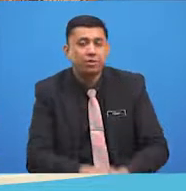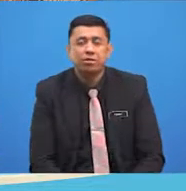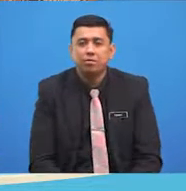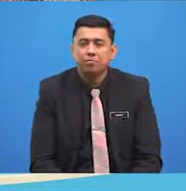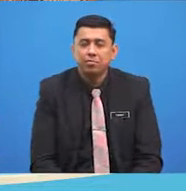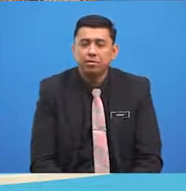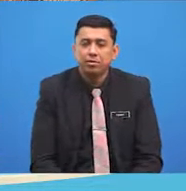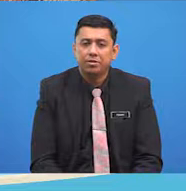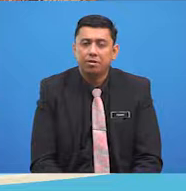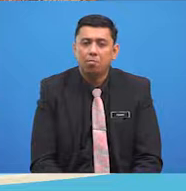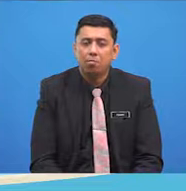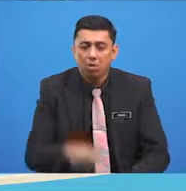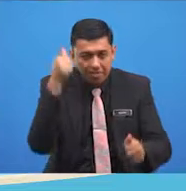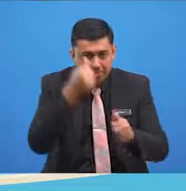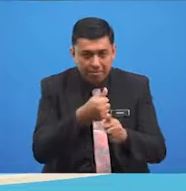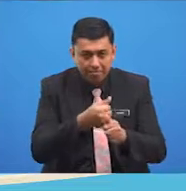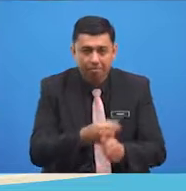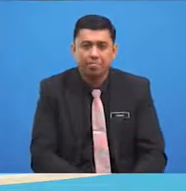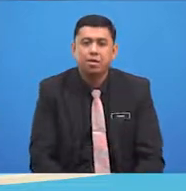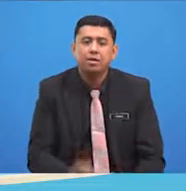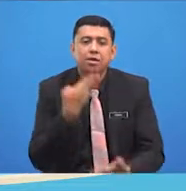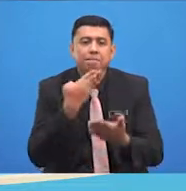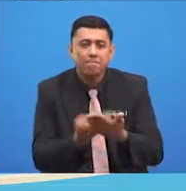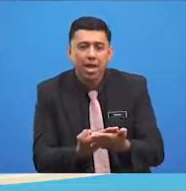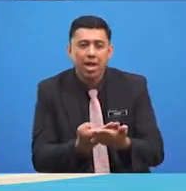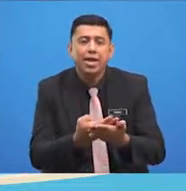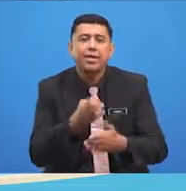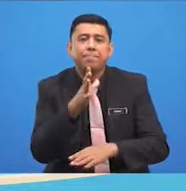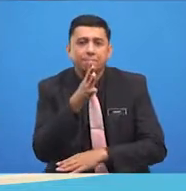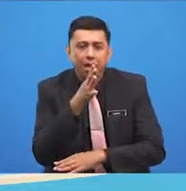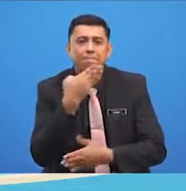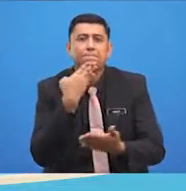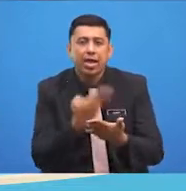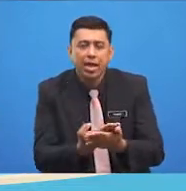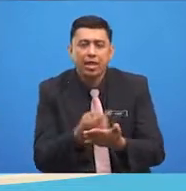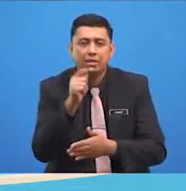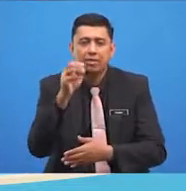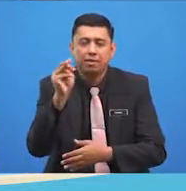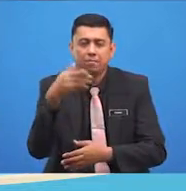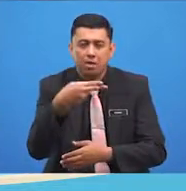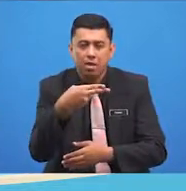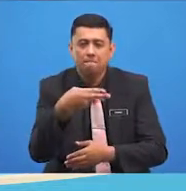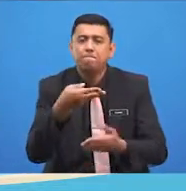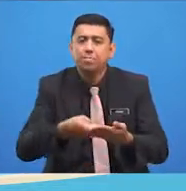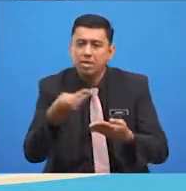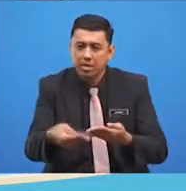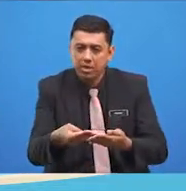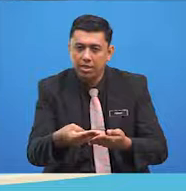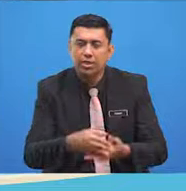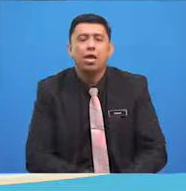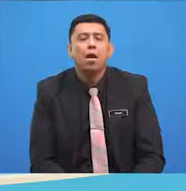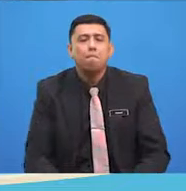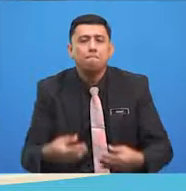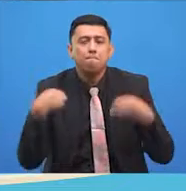menggunakan mnemonik, iaitu baik emak, baik timah, beli baju kurung. Baik untuk bauksit, emak untuk